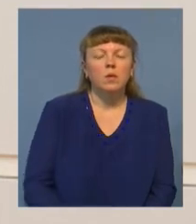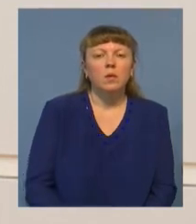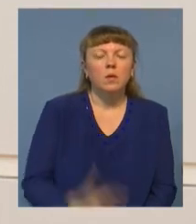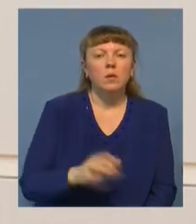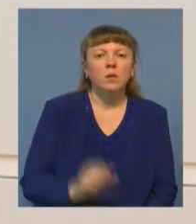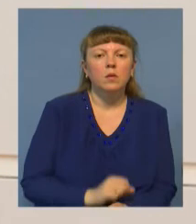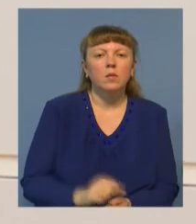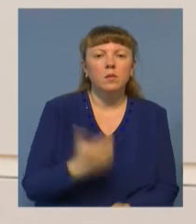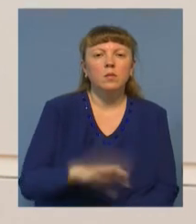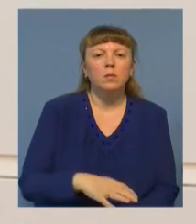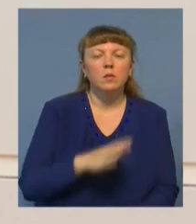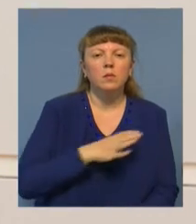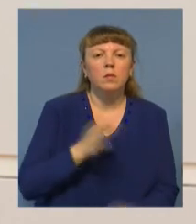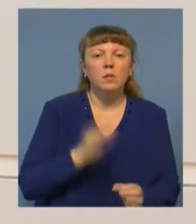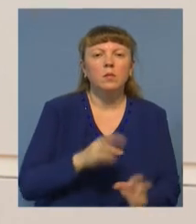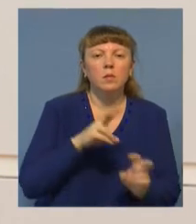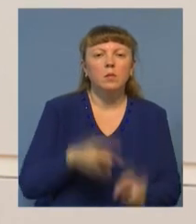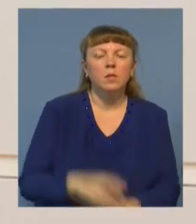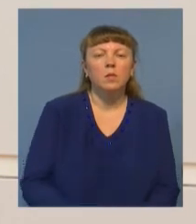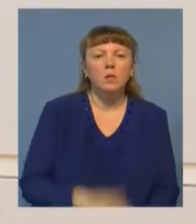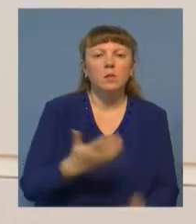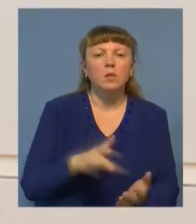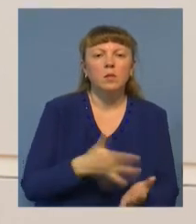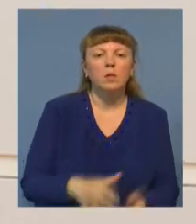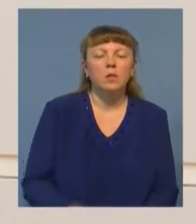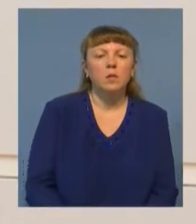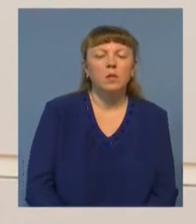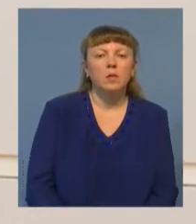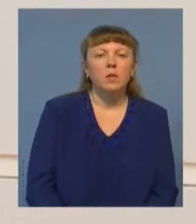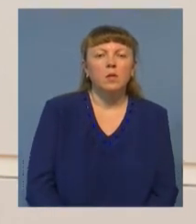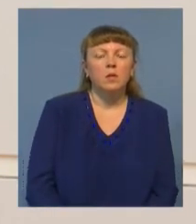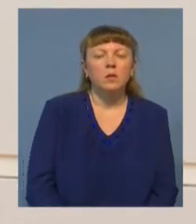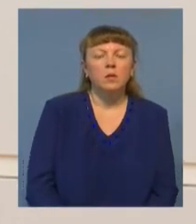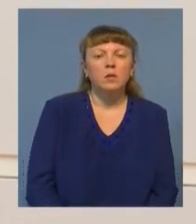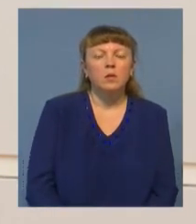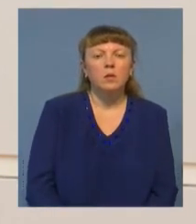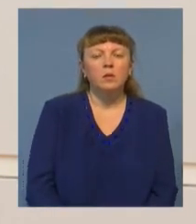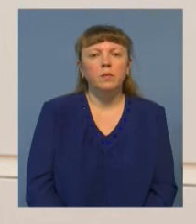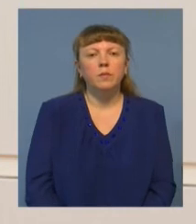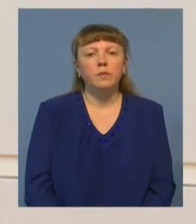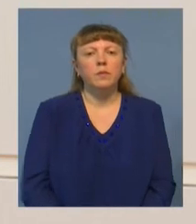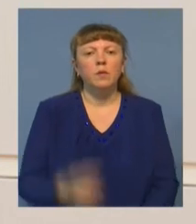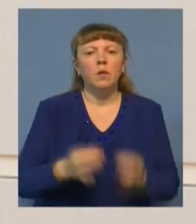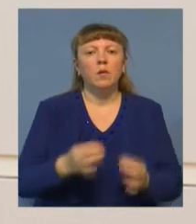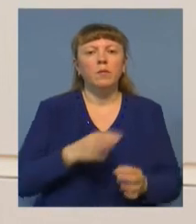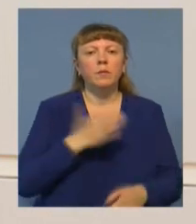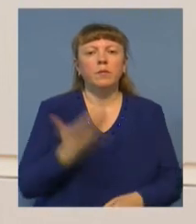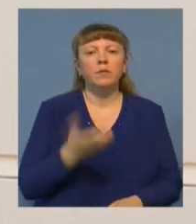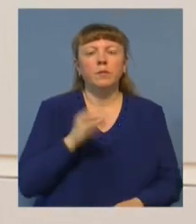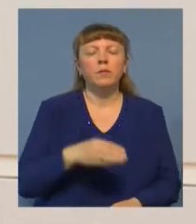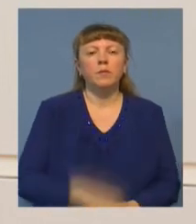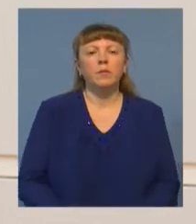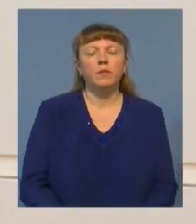с документами, чтобы вам проверили, все рассчитали. И в большинстве случаев после обращения в департамент, и если